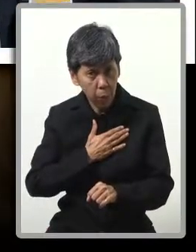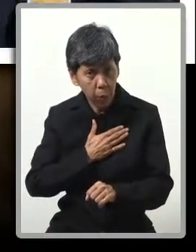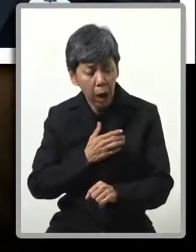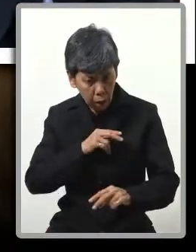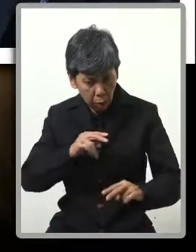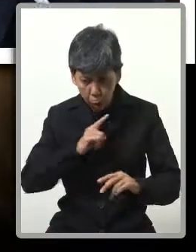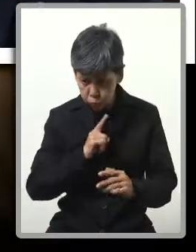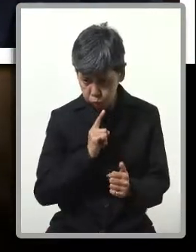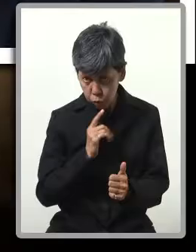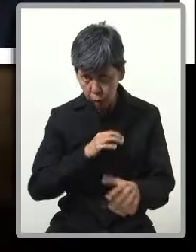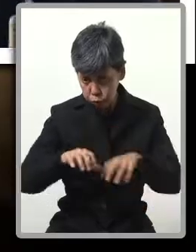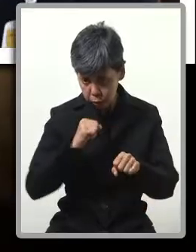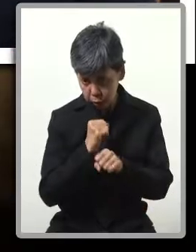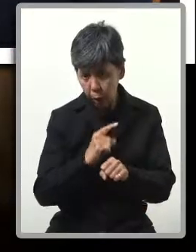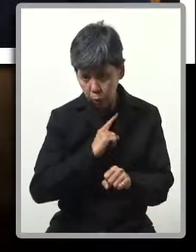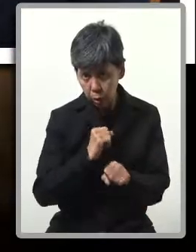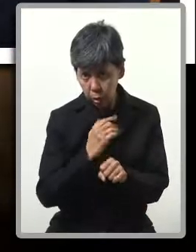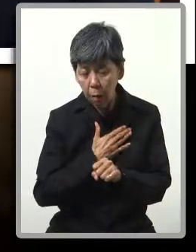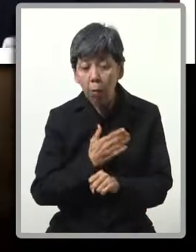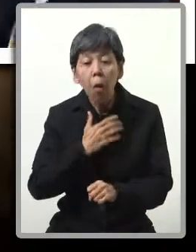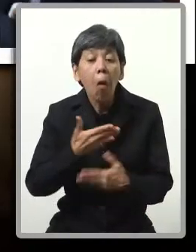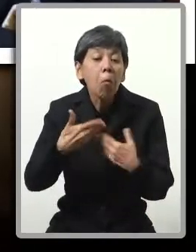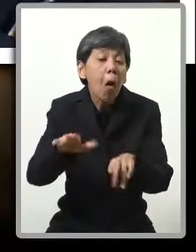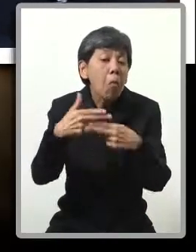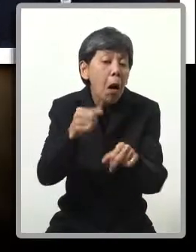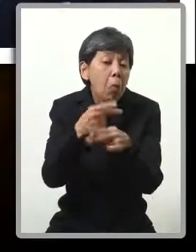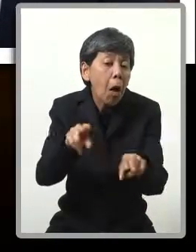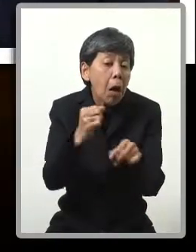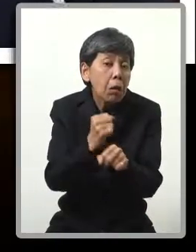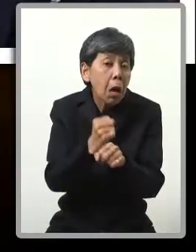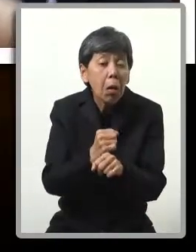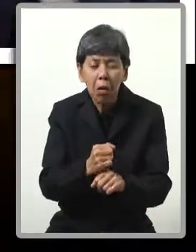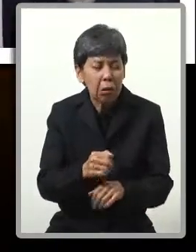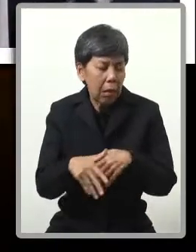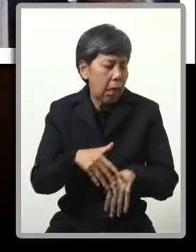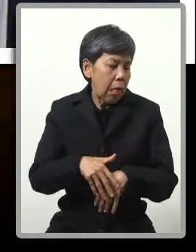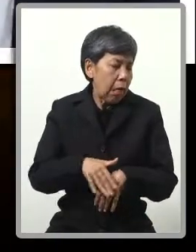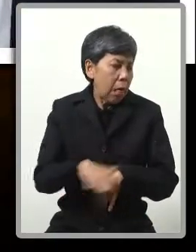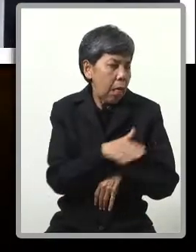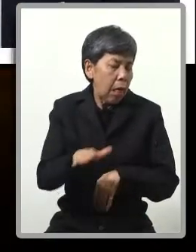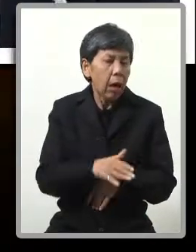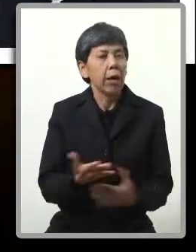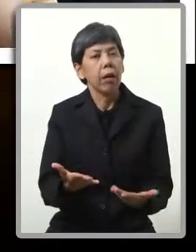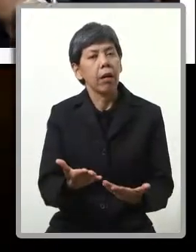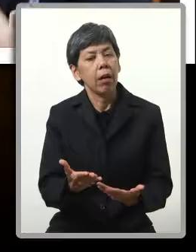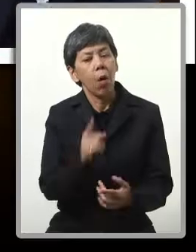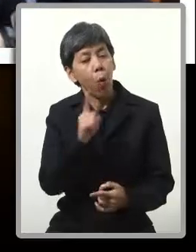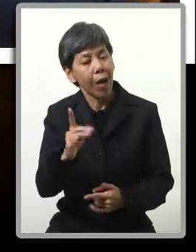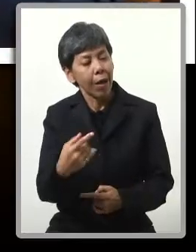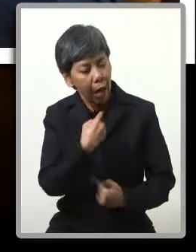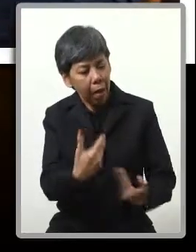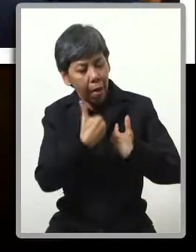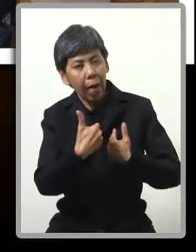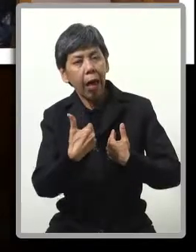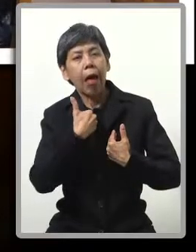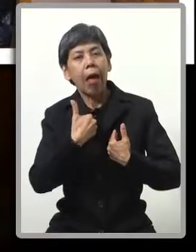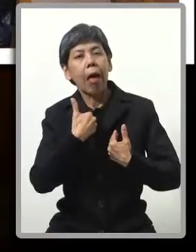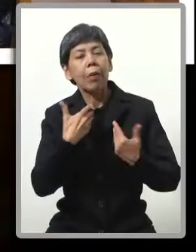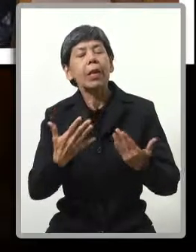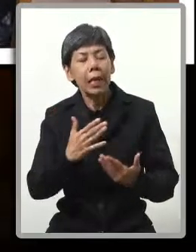ผู้ดูแลท่านผมเป็นเลกูเลเตอร์ถ้าผมปล่อยให้ท่านทำในสิ่งที่สังคมเขาไม่เอาเขาก็ไม่ได้ด่าท่านคนเดียวด่าผ